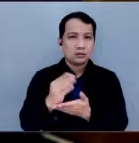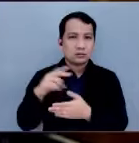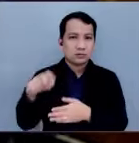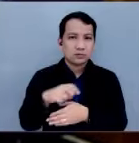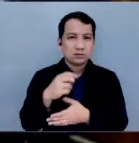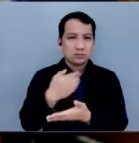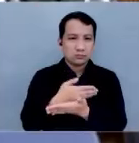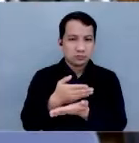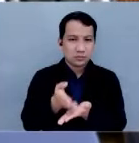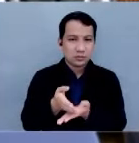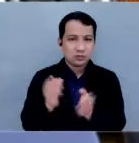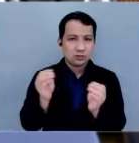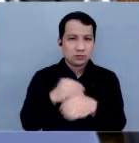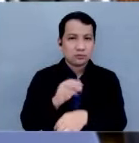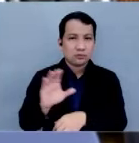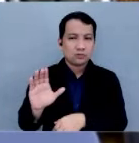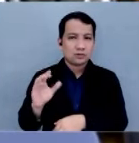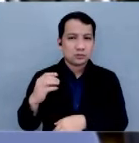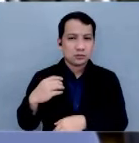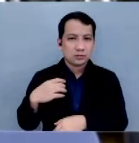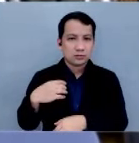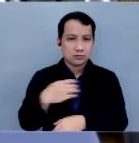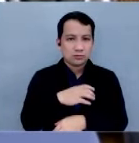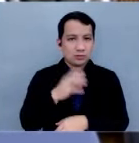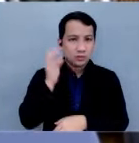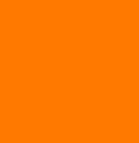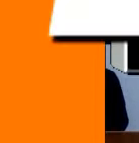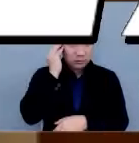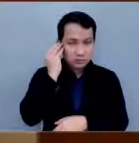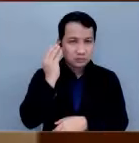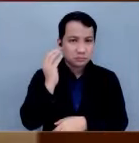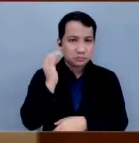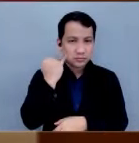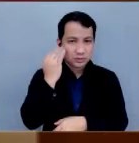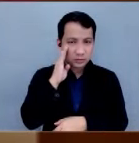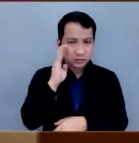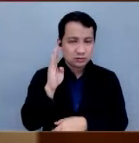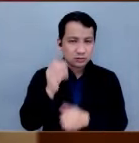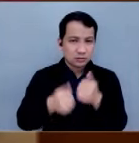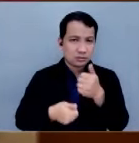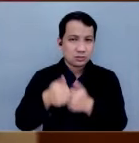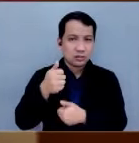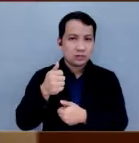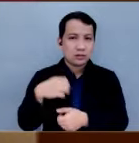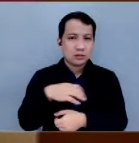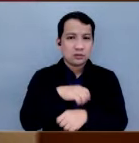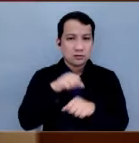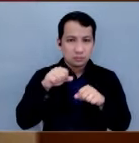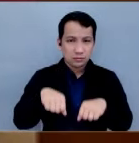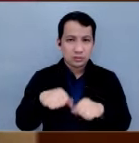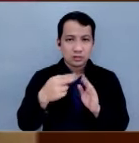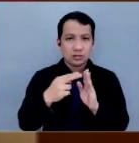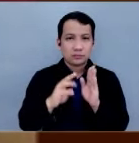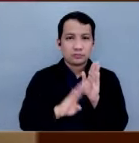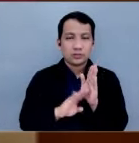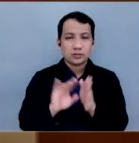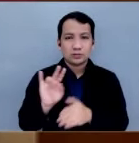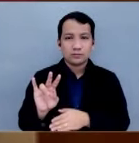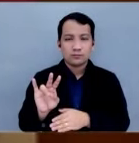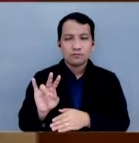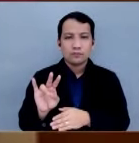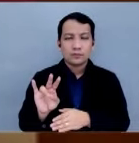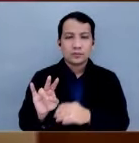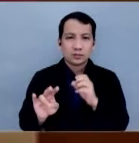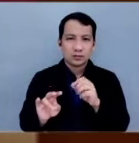opisina ni speaker Romualdez Julius pagkatapos ngang mipasar ito ng camera yyung rbh 7 and itong smni